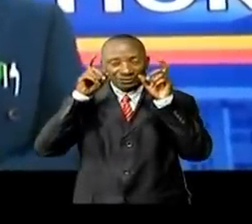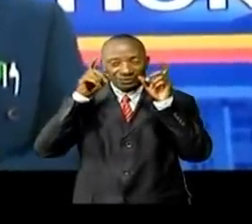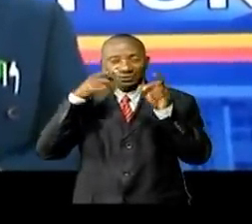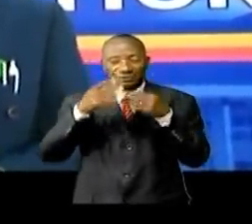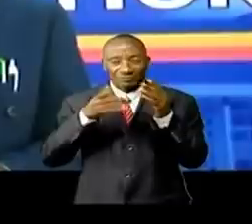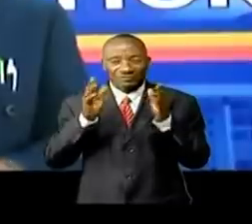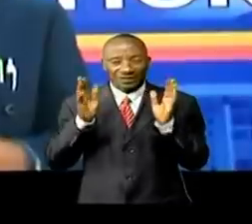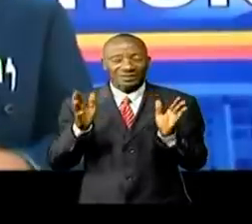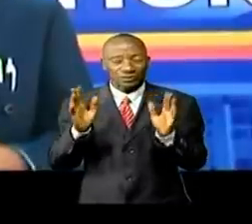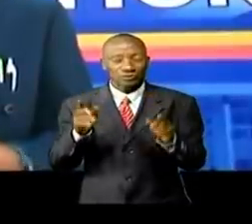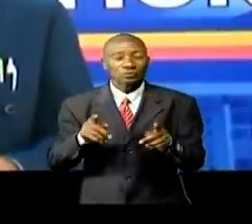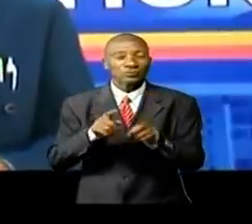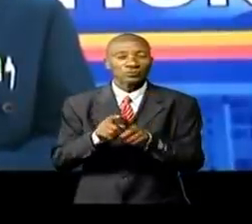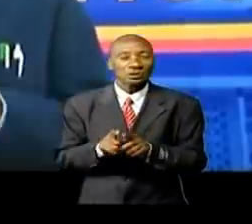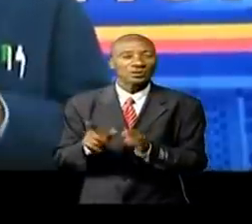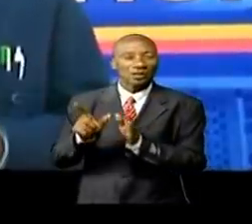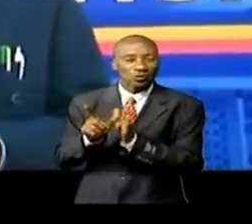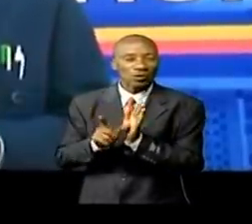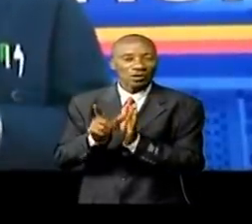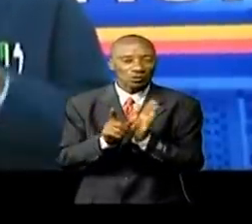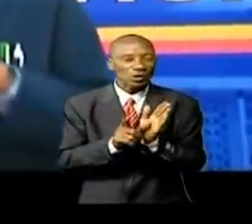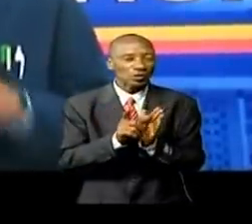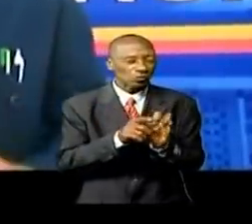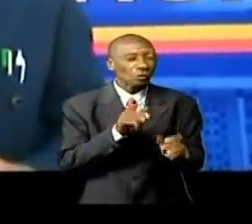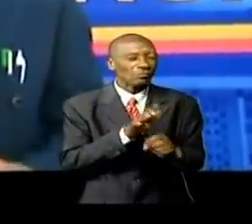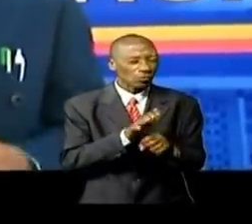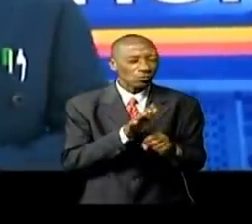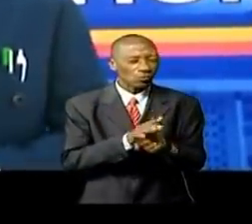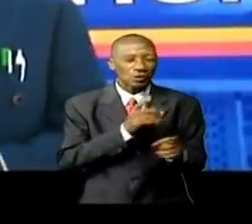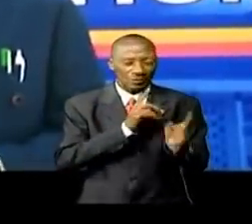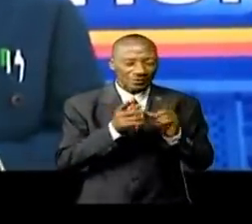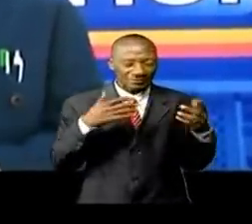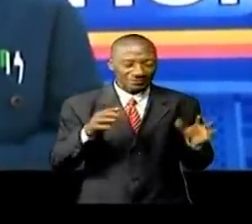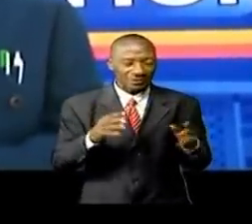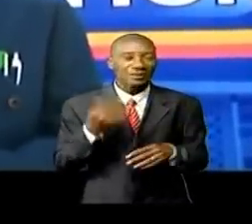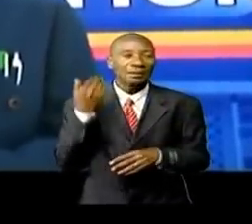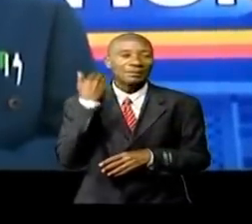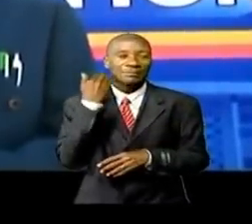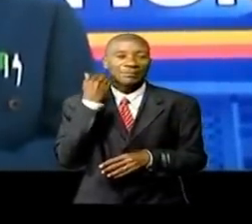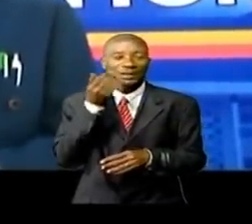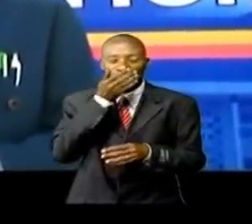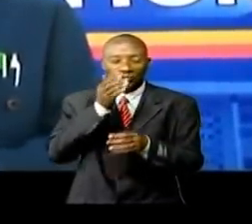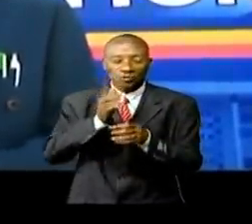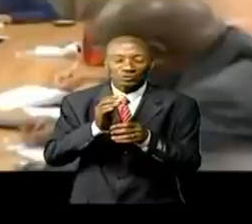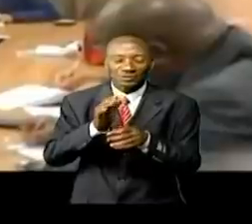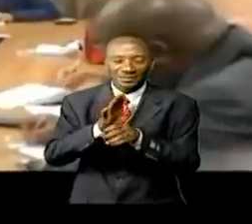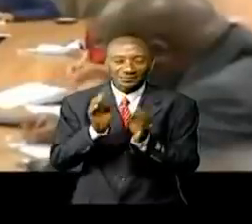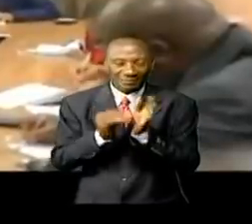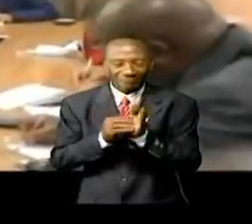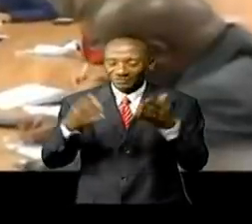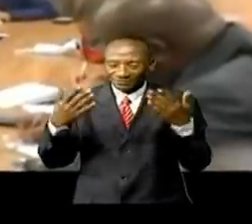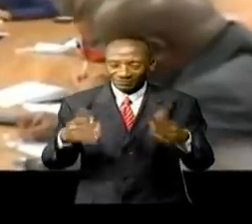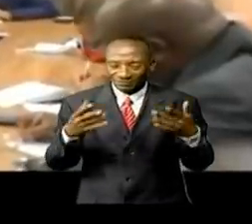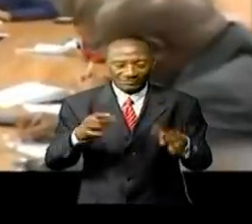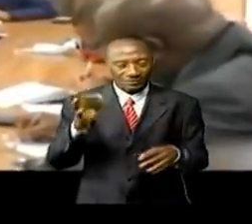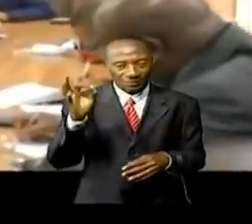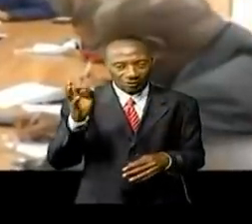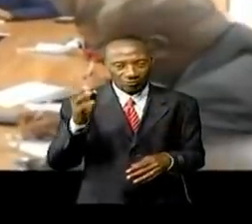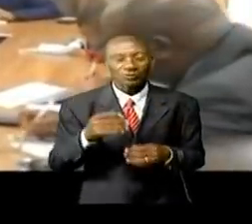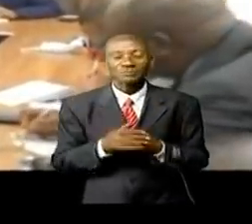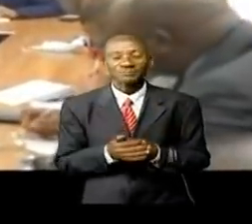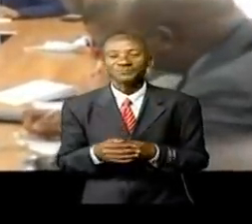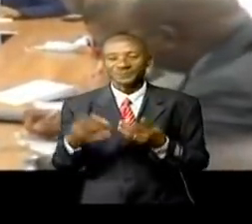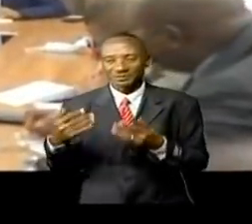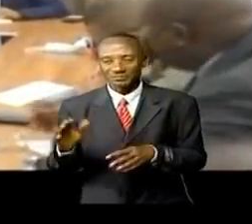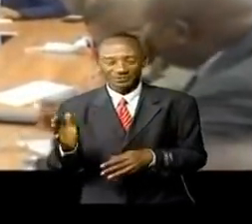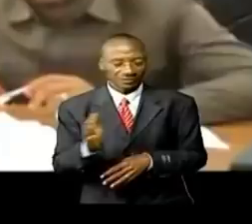certaines mesures et d'autres restent. La maladie n'est pas terminée et donc nous devons rester vigilants. Les élections du gouverneur dans les